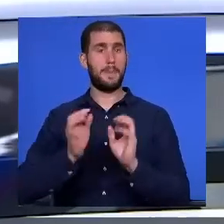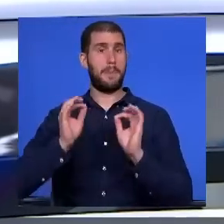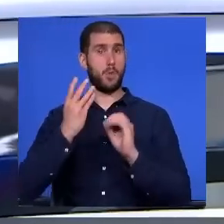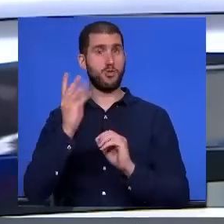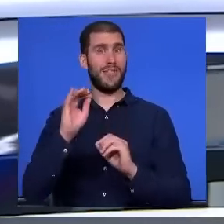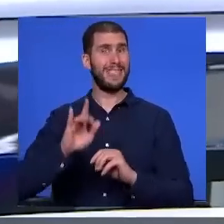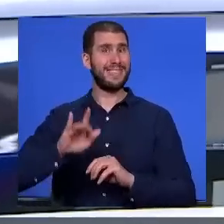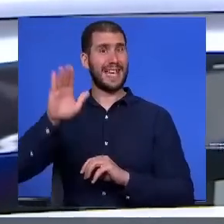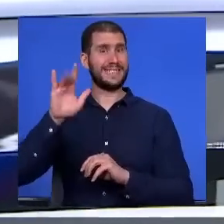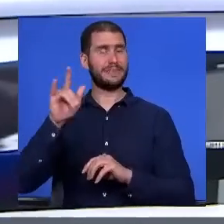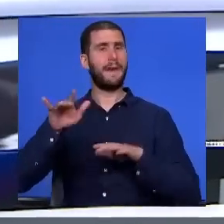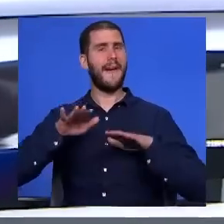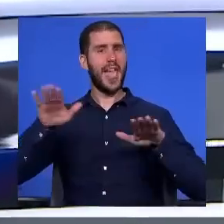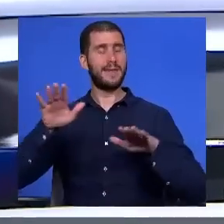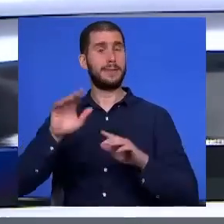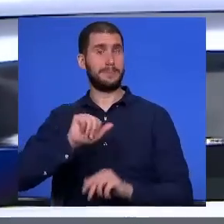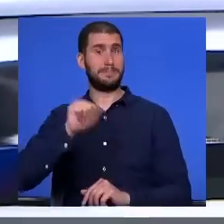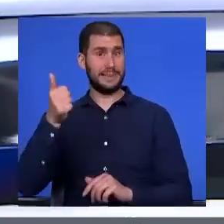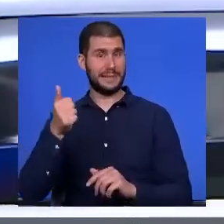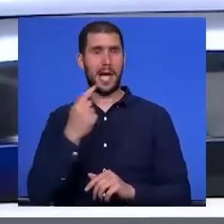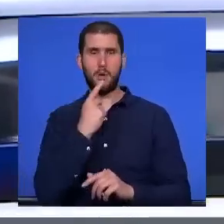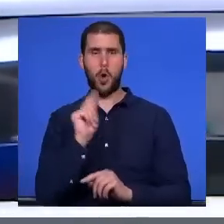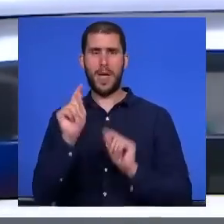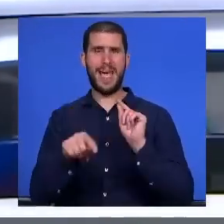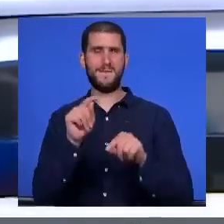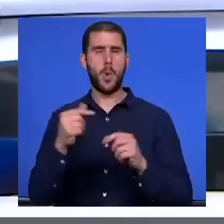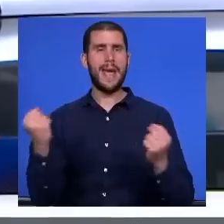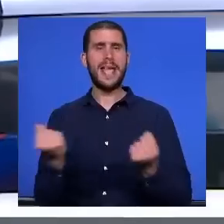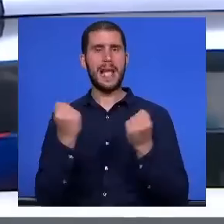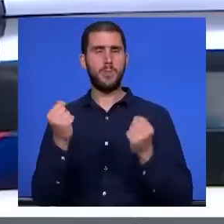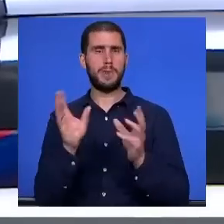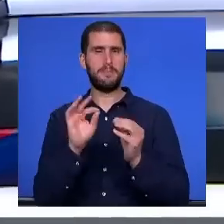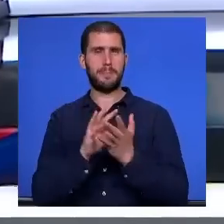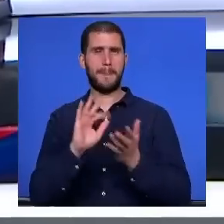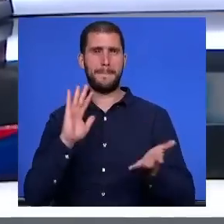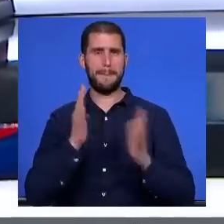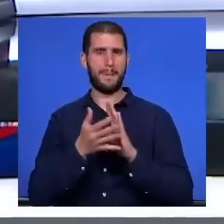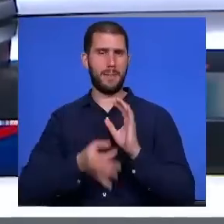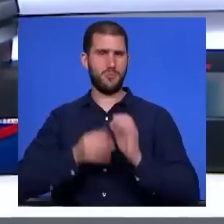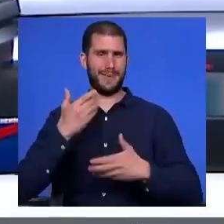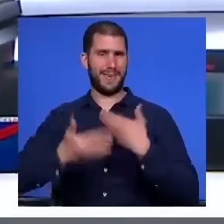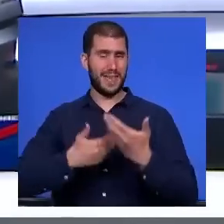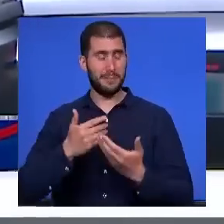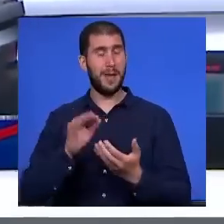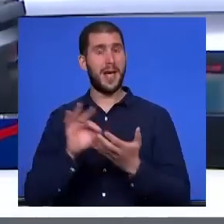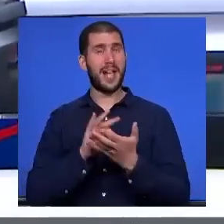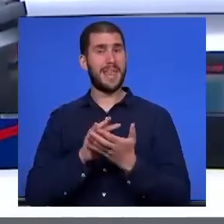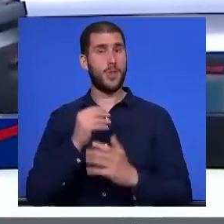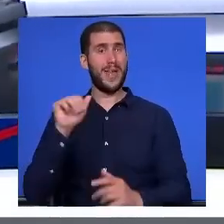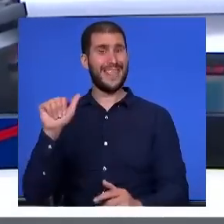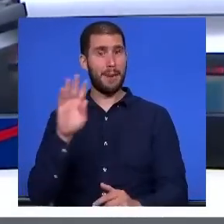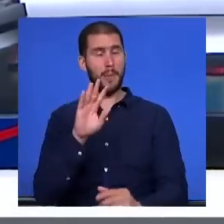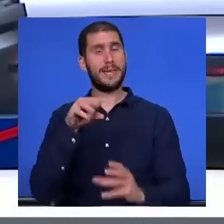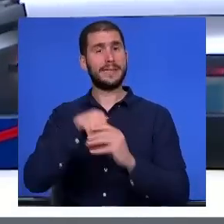טייסי חיל האוויר שבשיאה הכריזו שלא התייצבו לאימונים עם המהפכה המשפטית הקודם. כתבנו הצבאי איתי בלומנטל